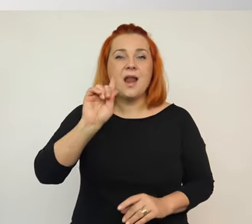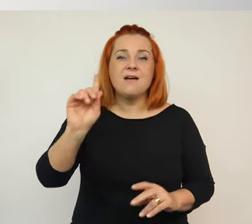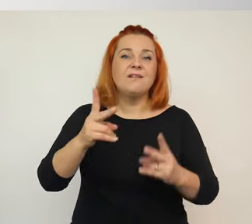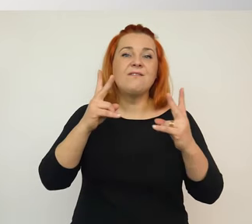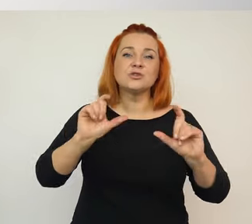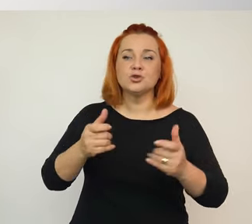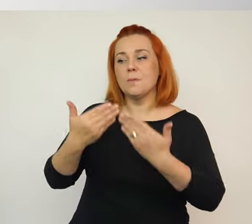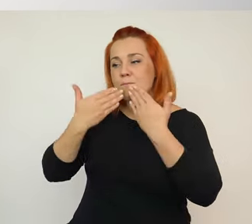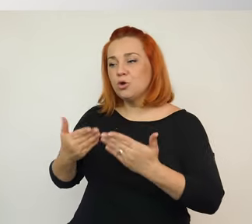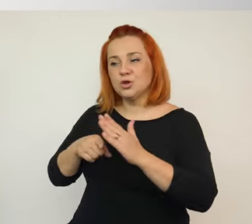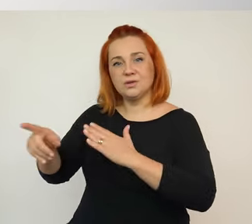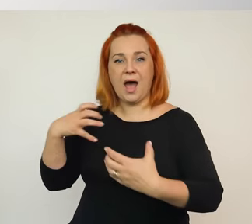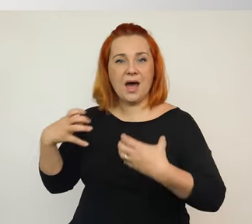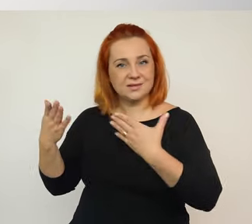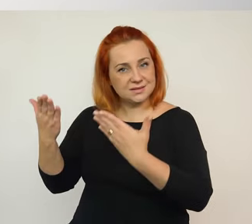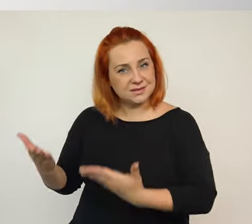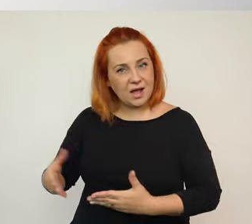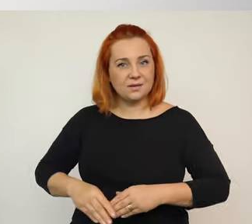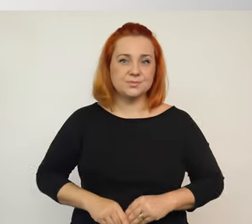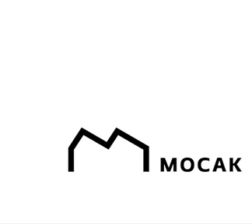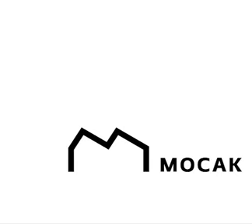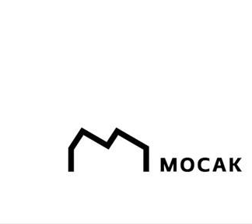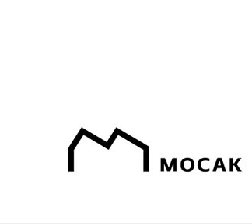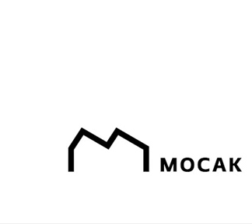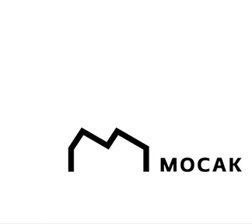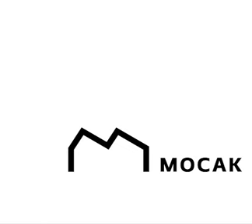przede wszystkim jest hołdem złożonym artystce